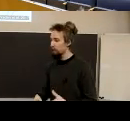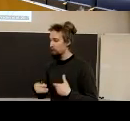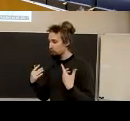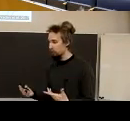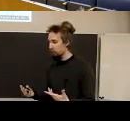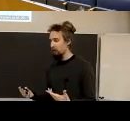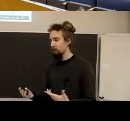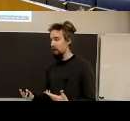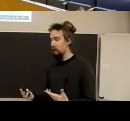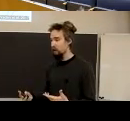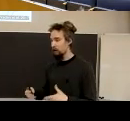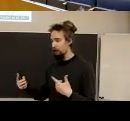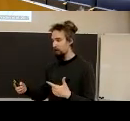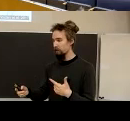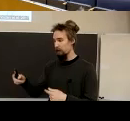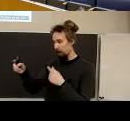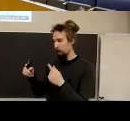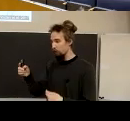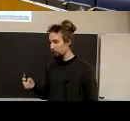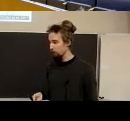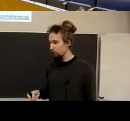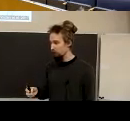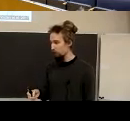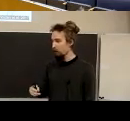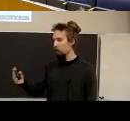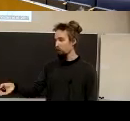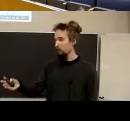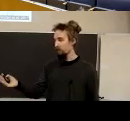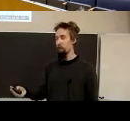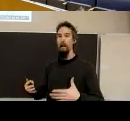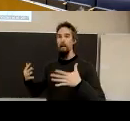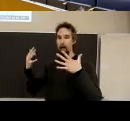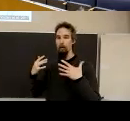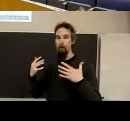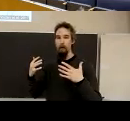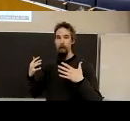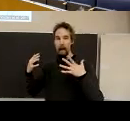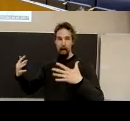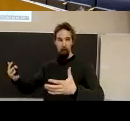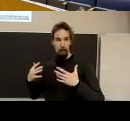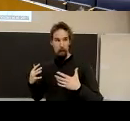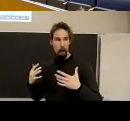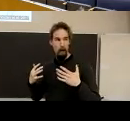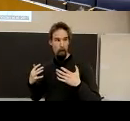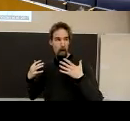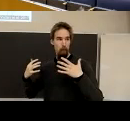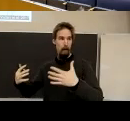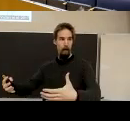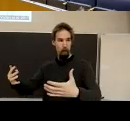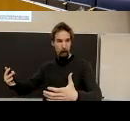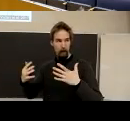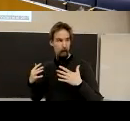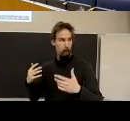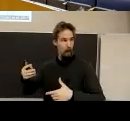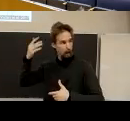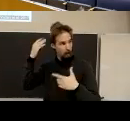Sitten toisenlaista itse transcendenssiä, ja nämä niin kuin liittyy toisiinsa, voisi olla se, että meidän niin kuin tärkeys, mikä me attribuoidaan